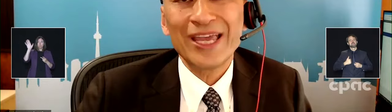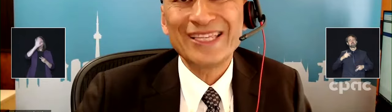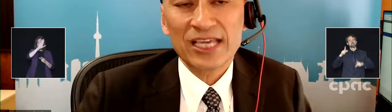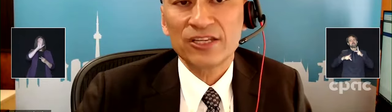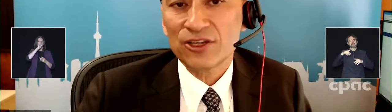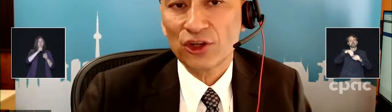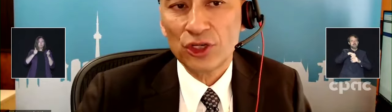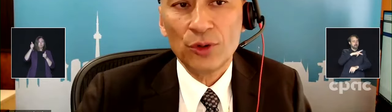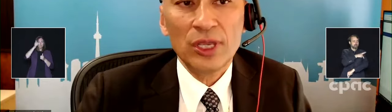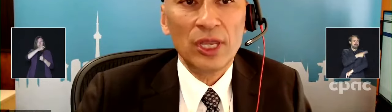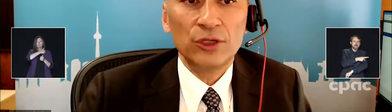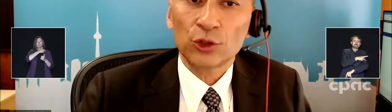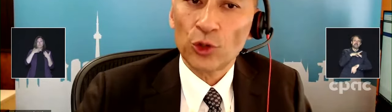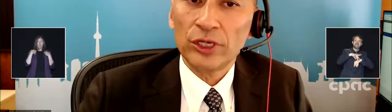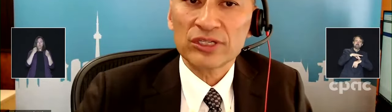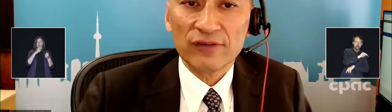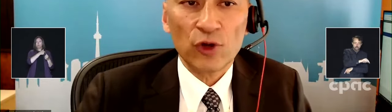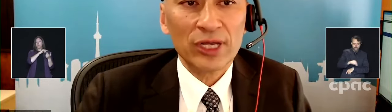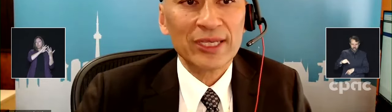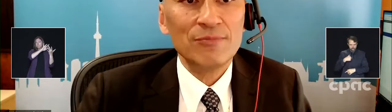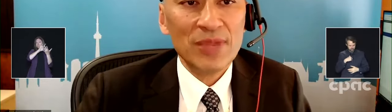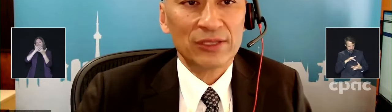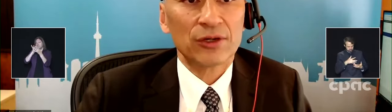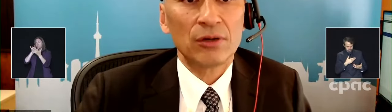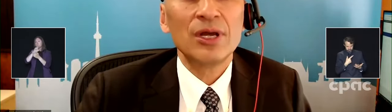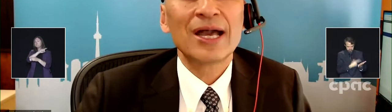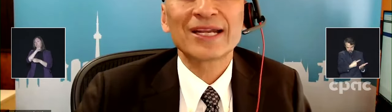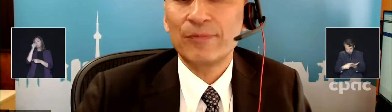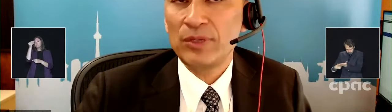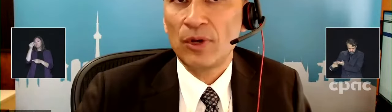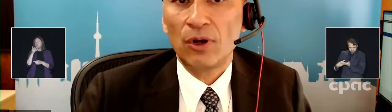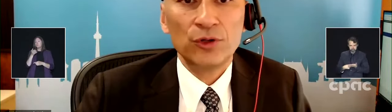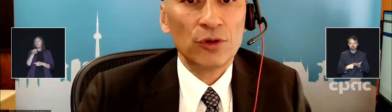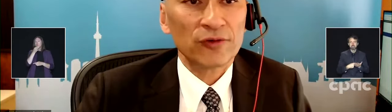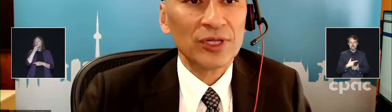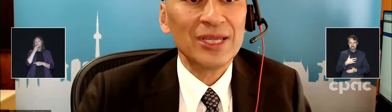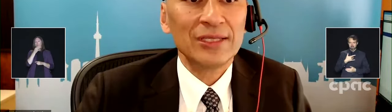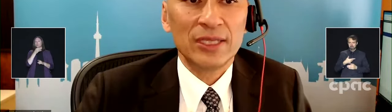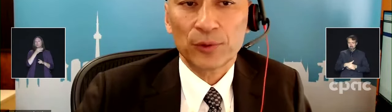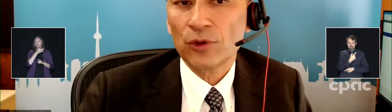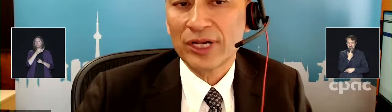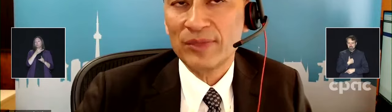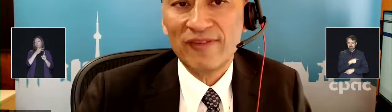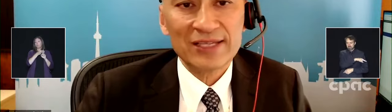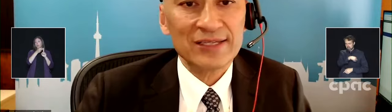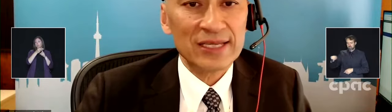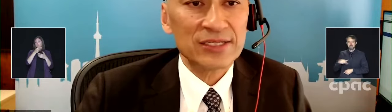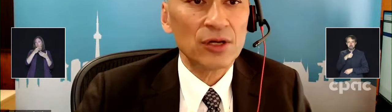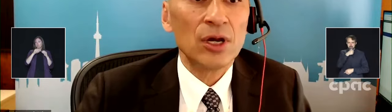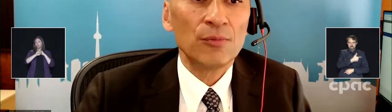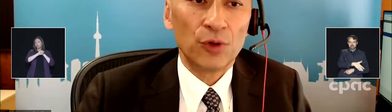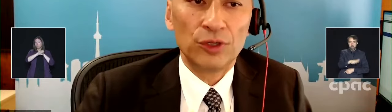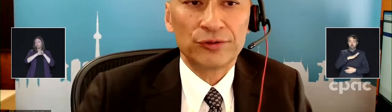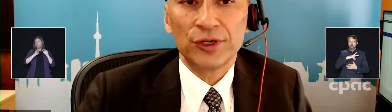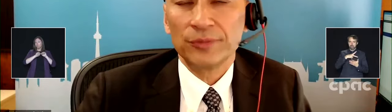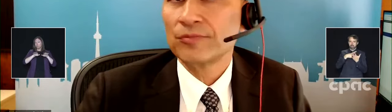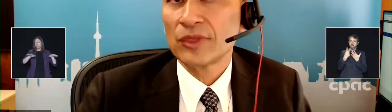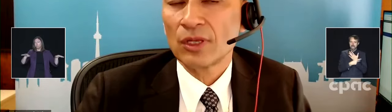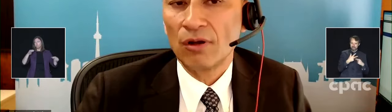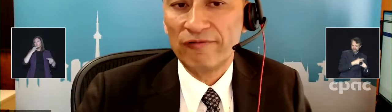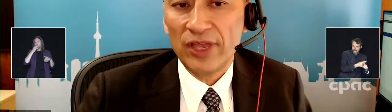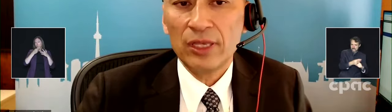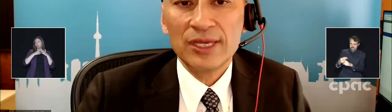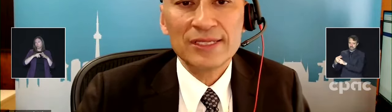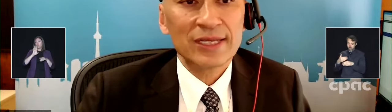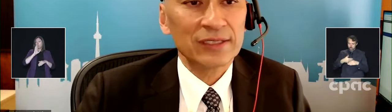territoriaux, et nous croyons savoir qu'ils mettront rapidement en œuvre des programmes de vaccination pour l'automne. En fait,